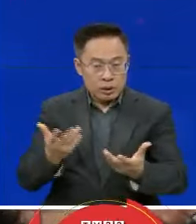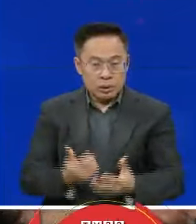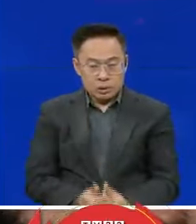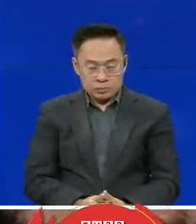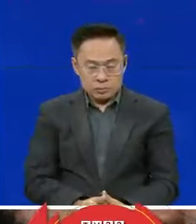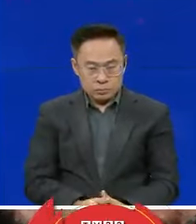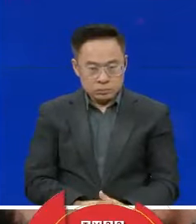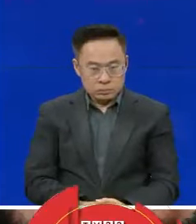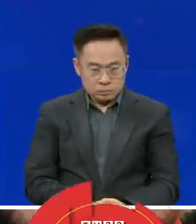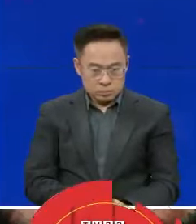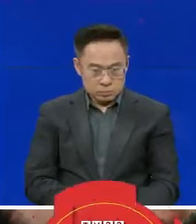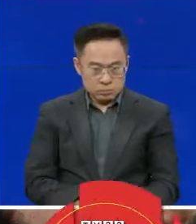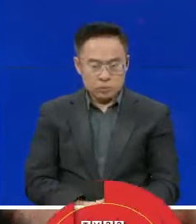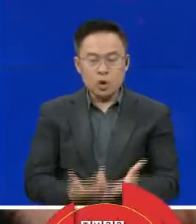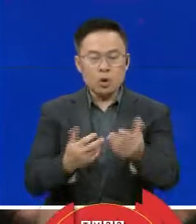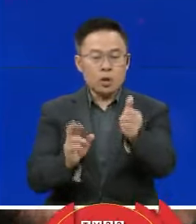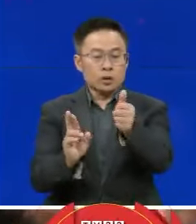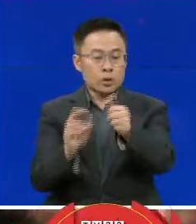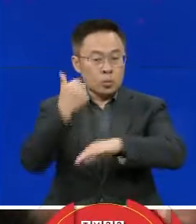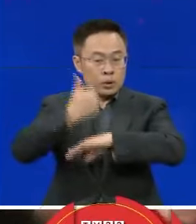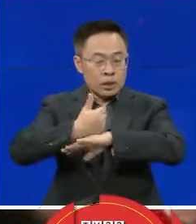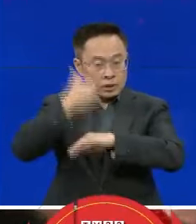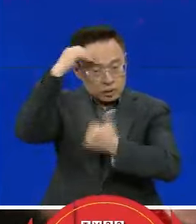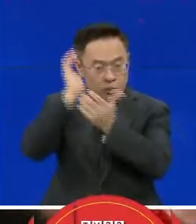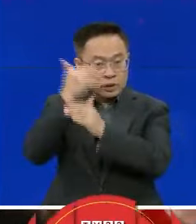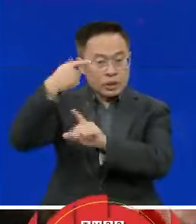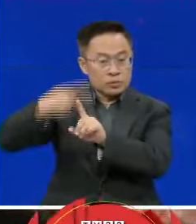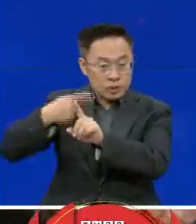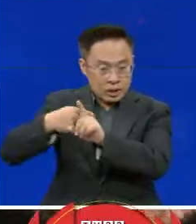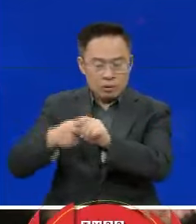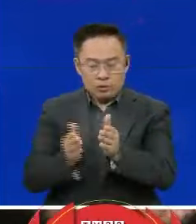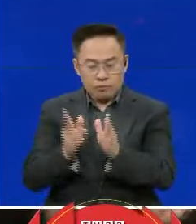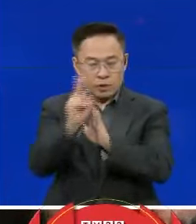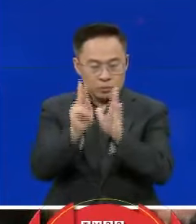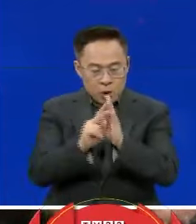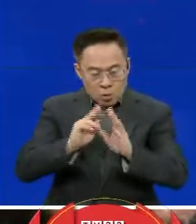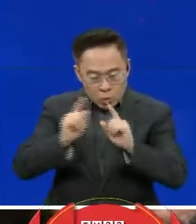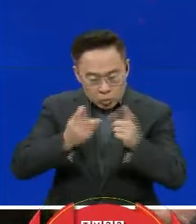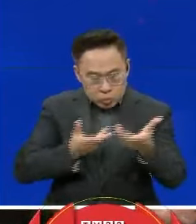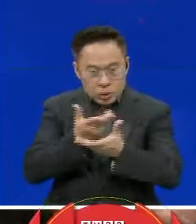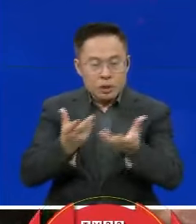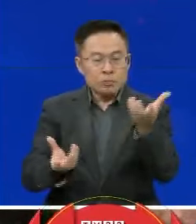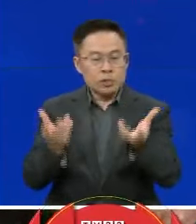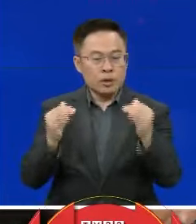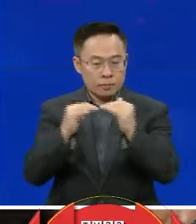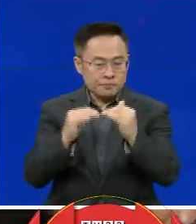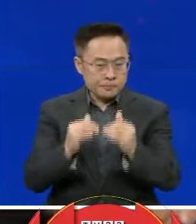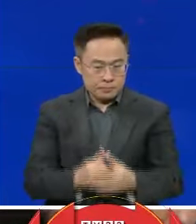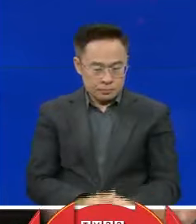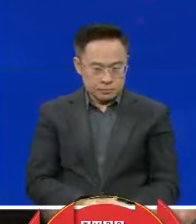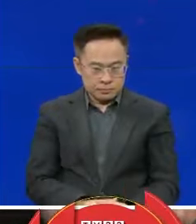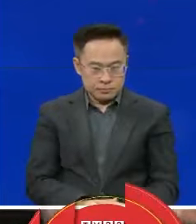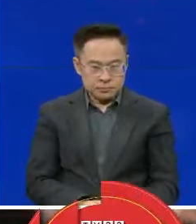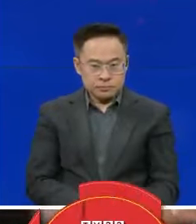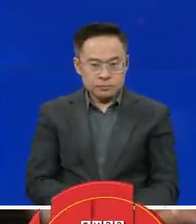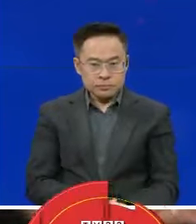าตินะครับกับฝ่ายกฎหมายจะมาคุยกันนะครับก็เดี๋ยวคงบ่ายๆคงมีคำตอบให้นะครับก็ต้องให้กำลังทำทุกๆฝ่าย จะเข้ามารายงานท่านนายกหรอ